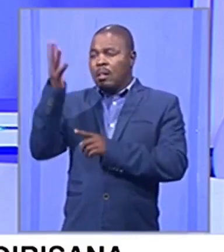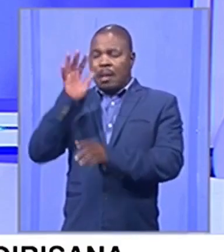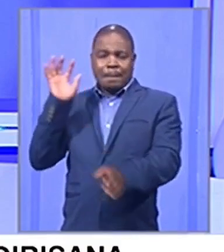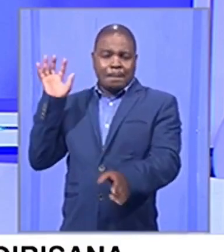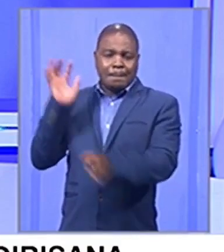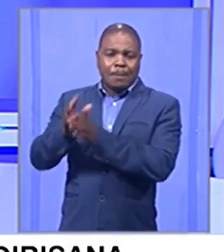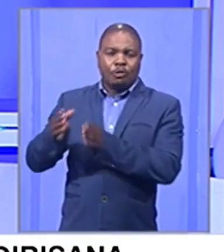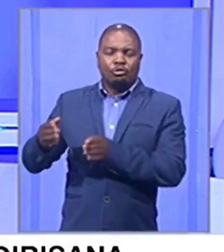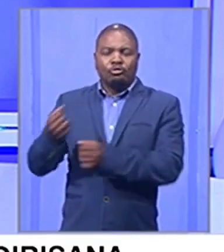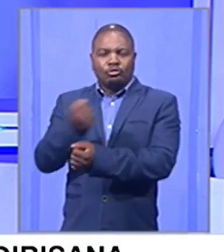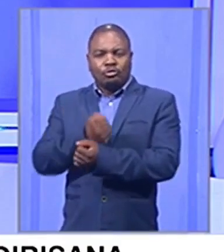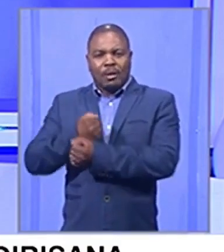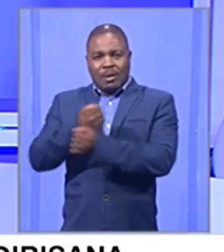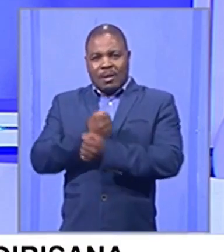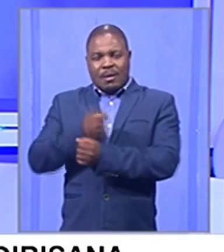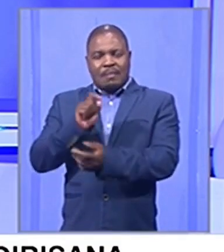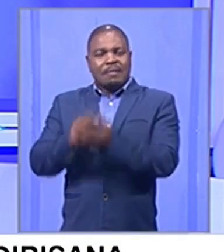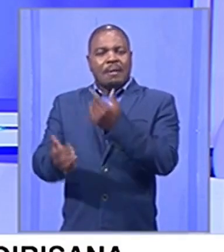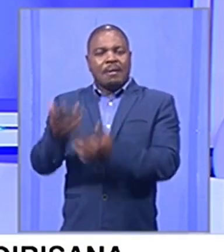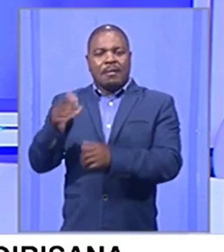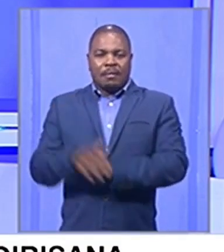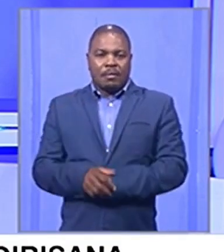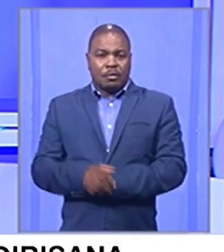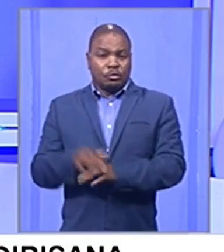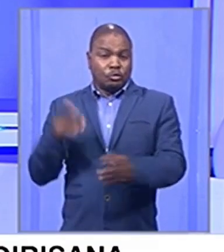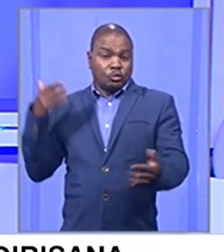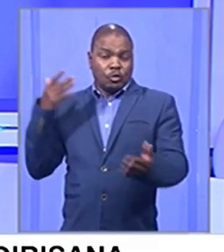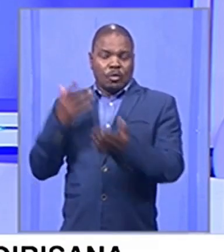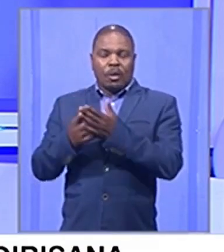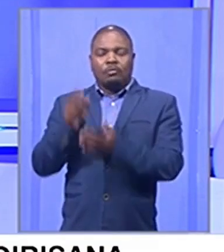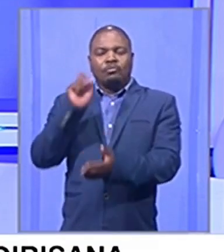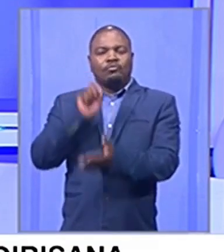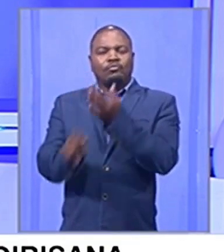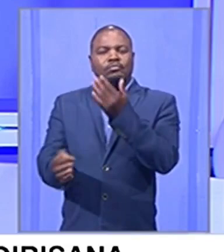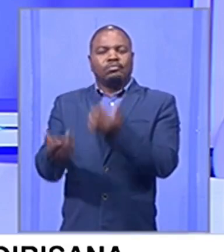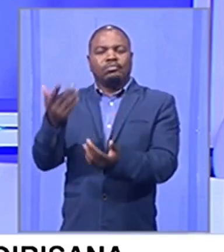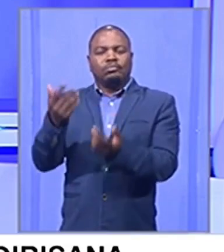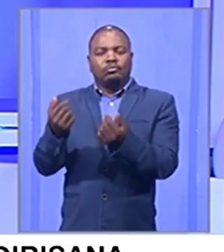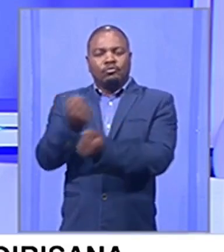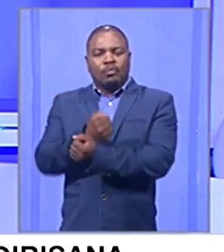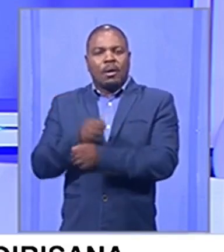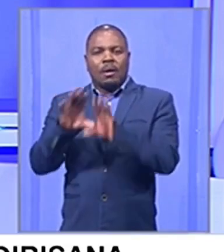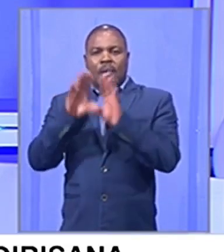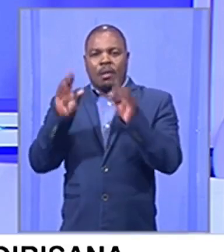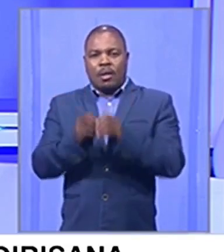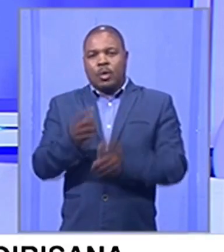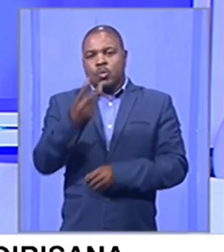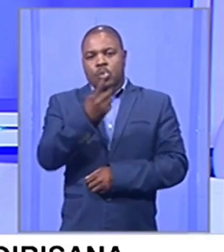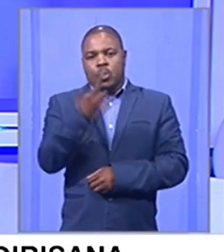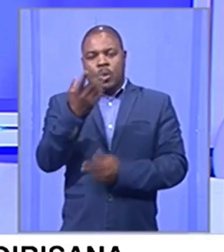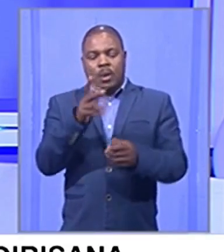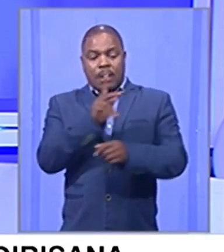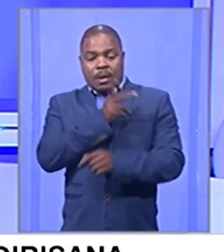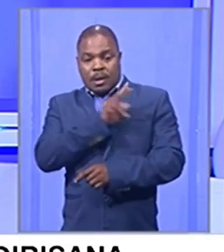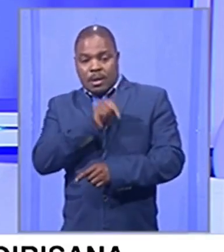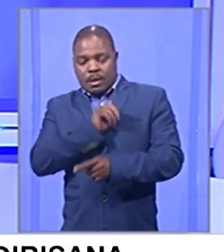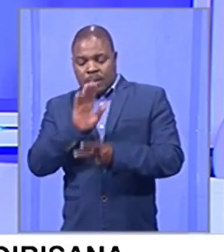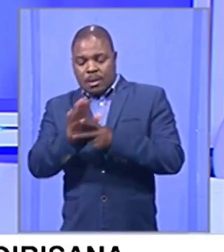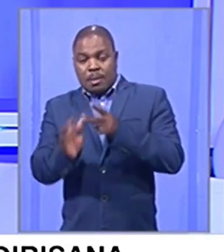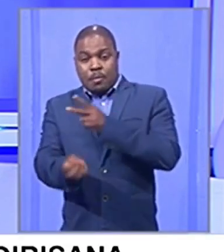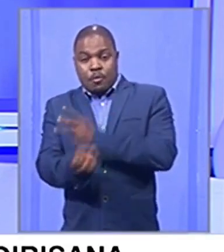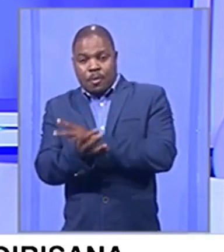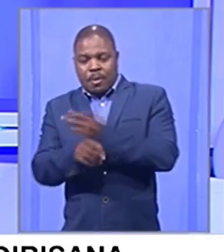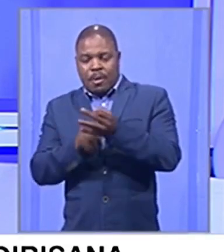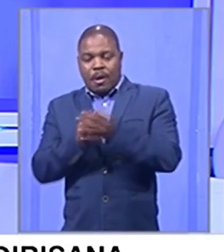tlhaselwa ga dithraka sešweng jaana. Go fitlha ga jaana go fisitswe dithraka di le 21 kwa KwaZulu-Natal,